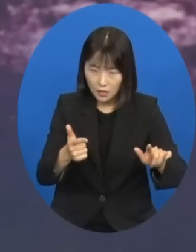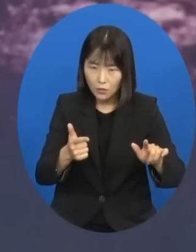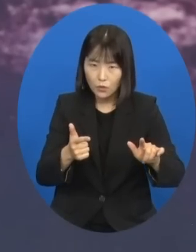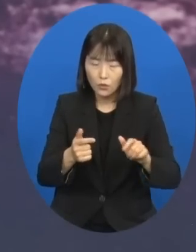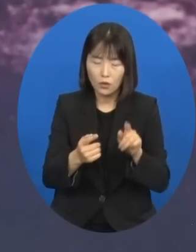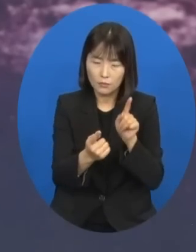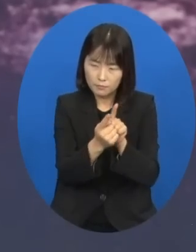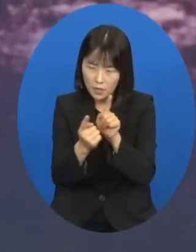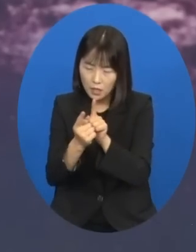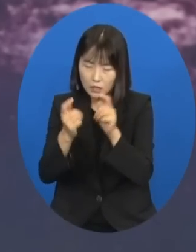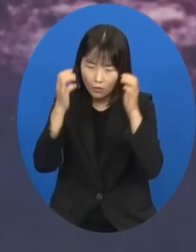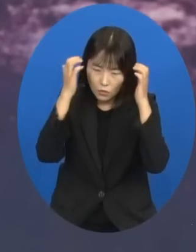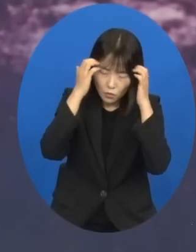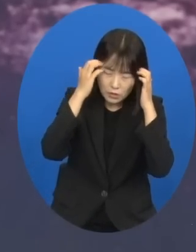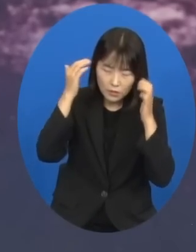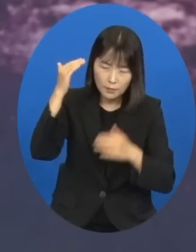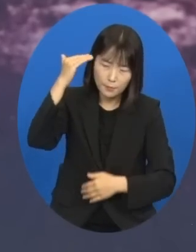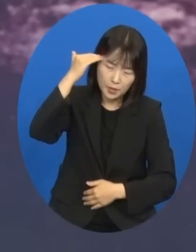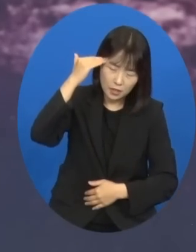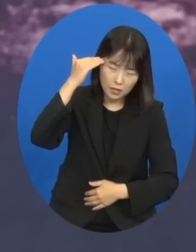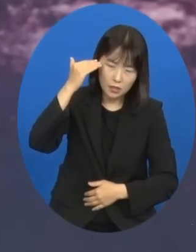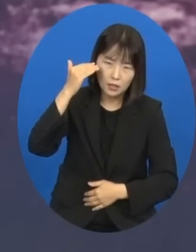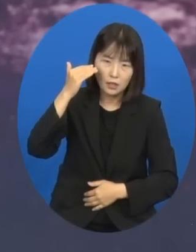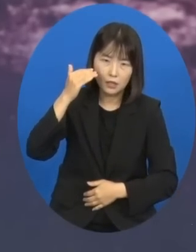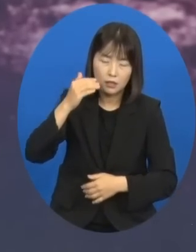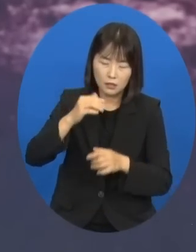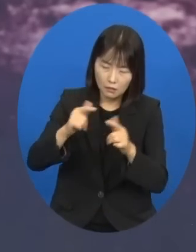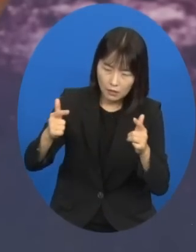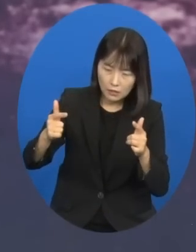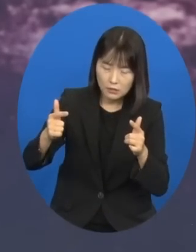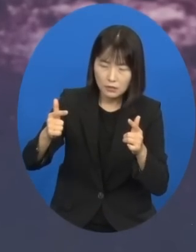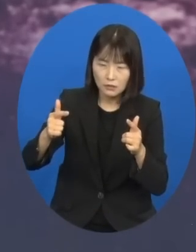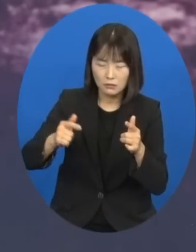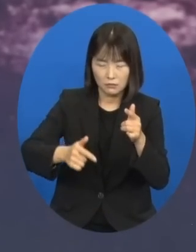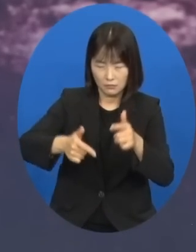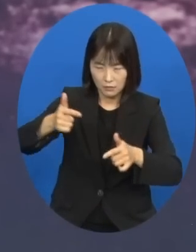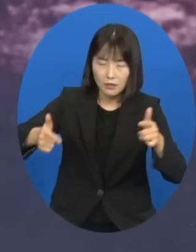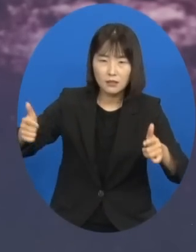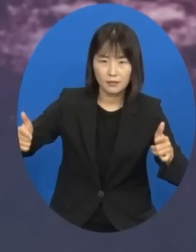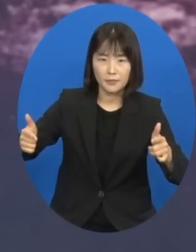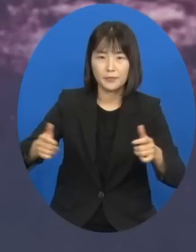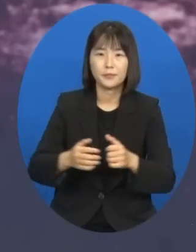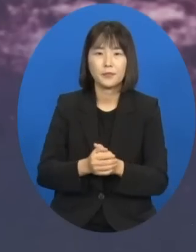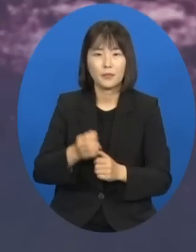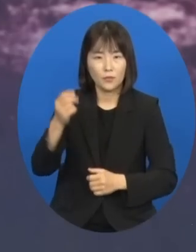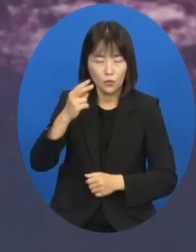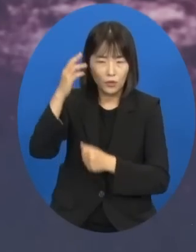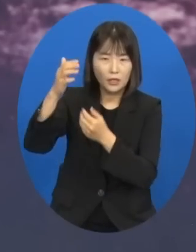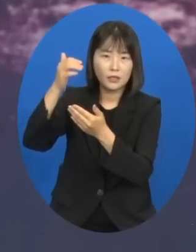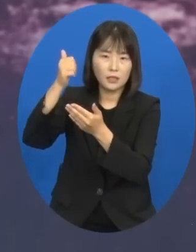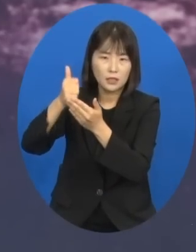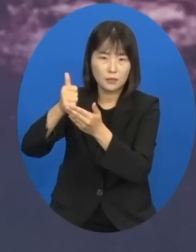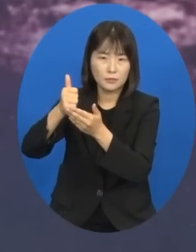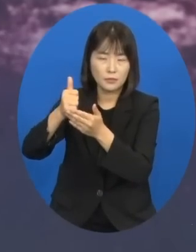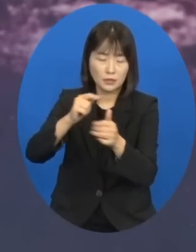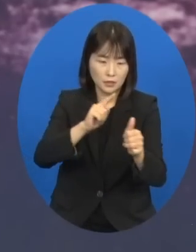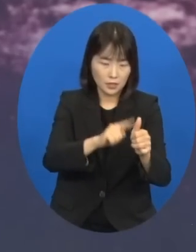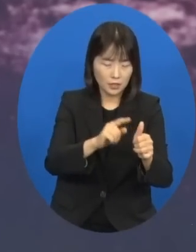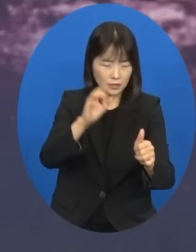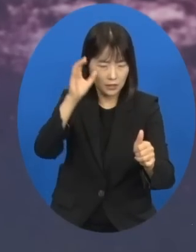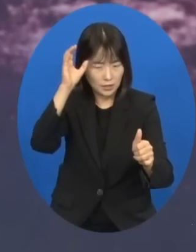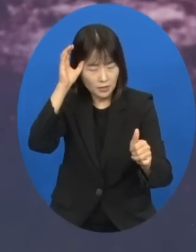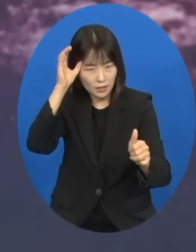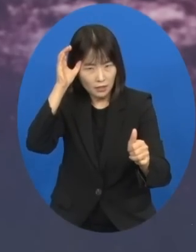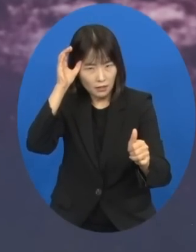장애물과 고난과 그 숫자와 양도 크기도 다 다르다는 것이죠. 그리고 하나님이 그 사람에게 기대하는